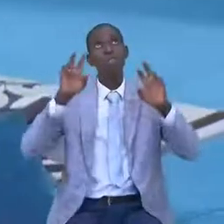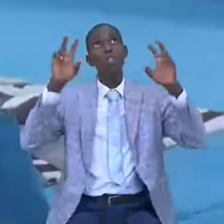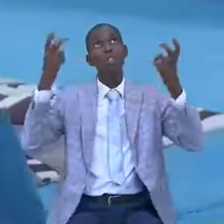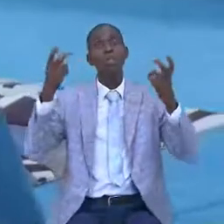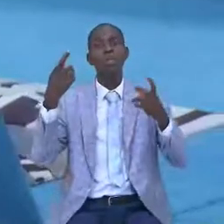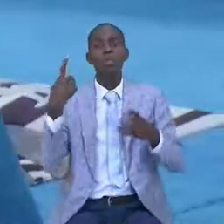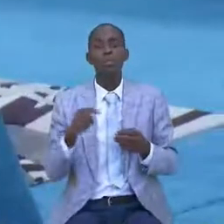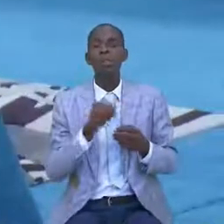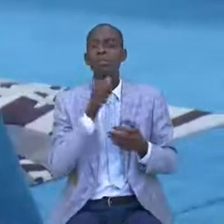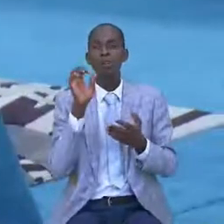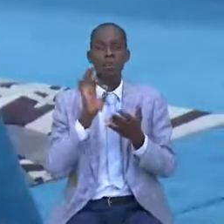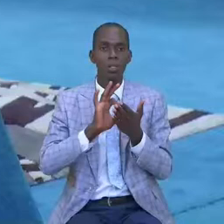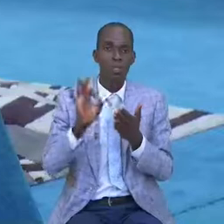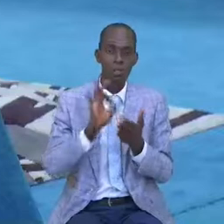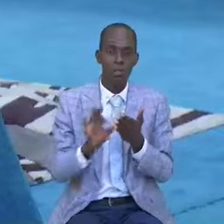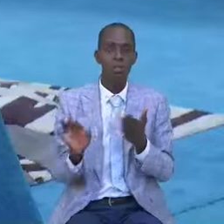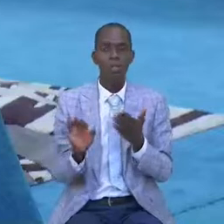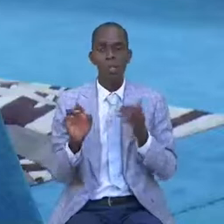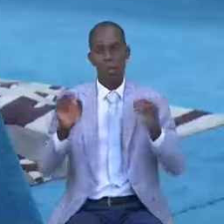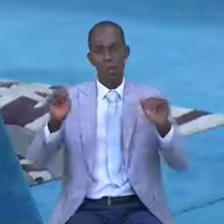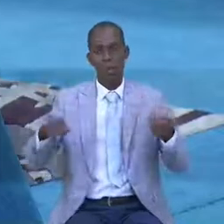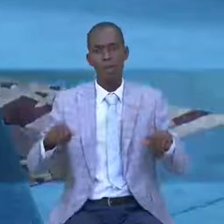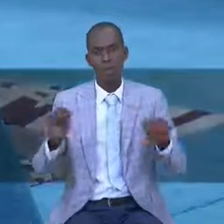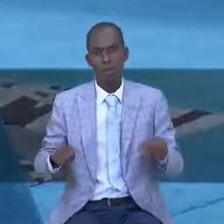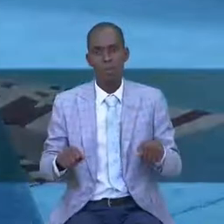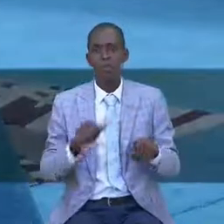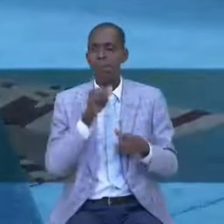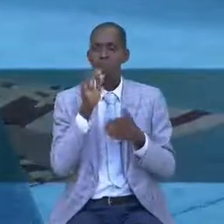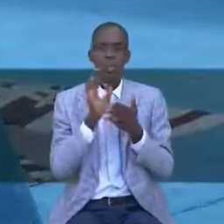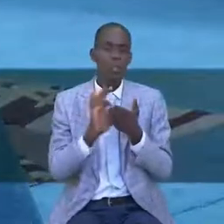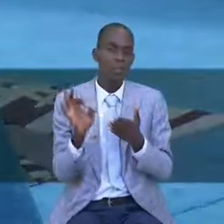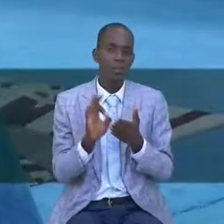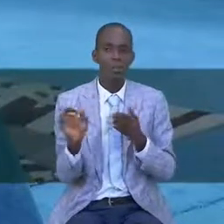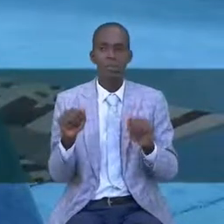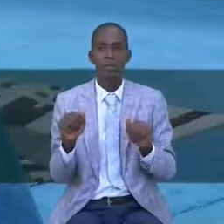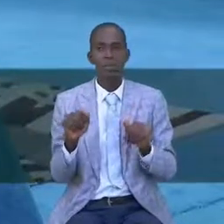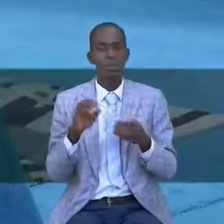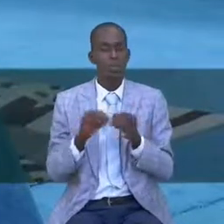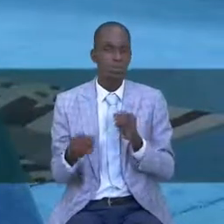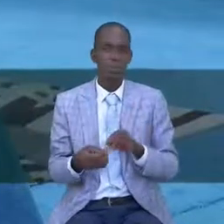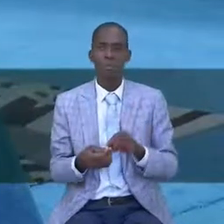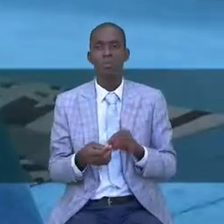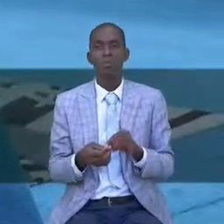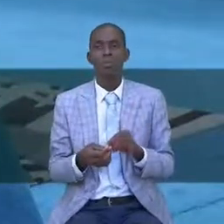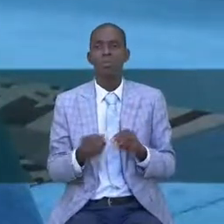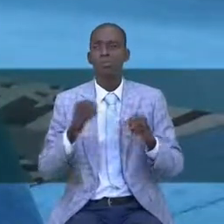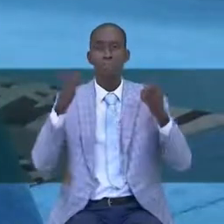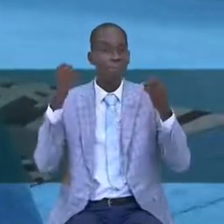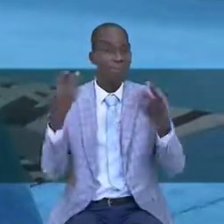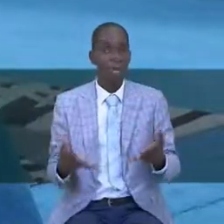au nom de Jésus-Christ. Je vous parle ce jour des innombrables